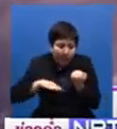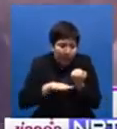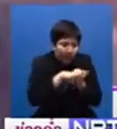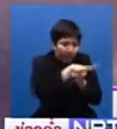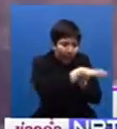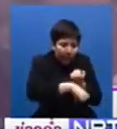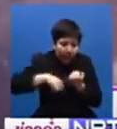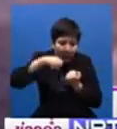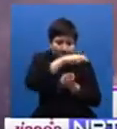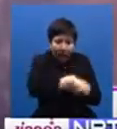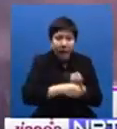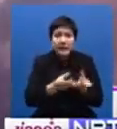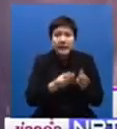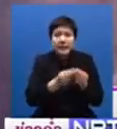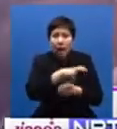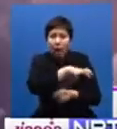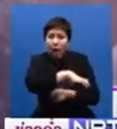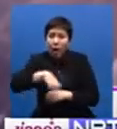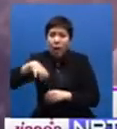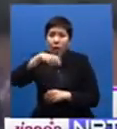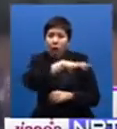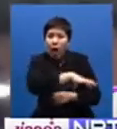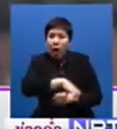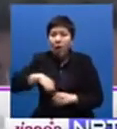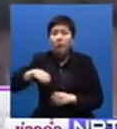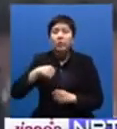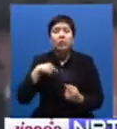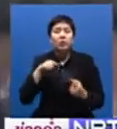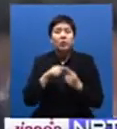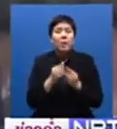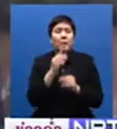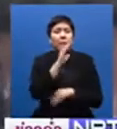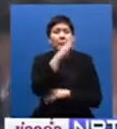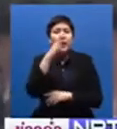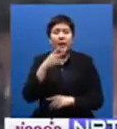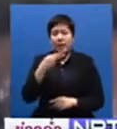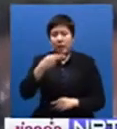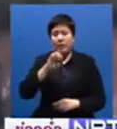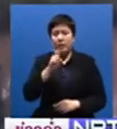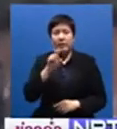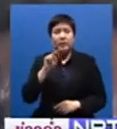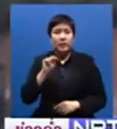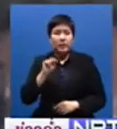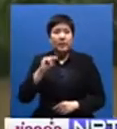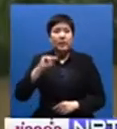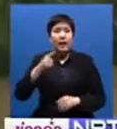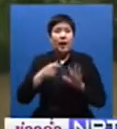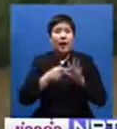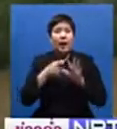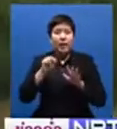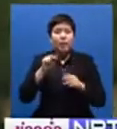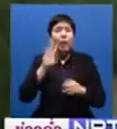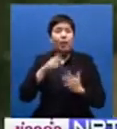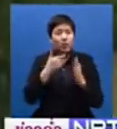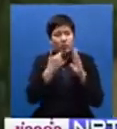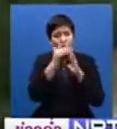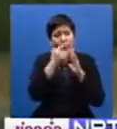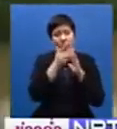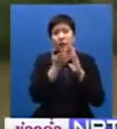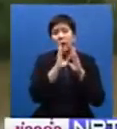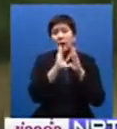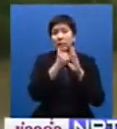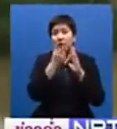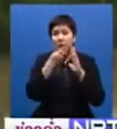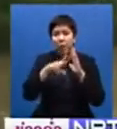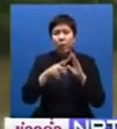และหมู่ 13ติดเขตรอยต่ออุทยานแห่งชาติป่าหินงามแหล่งท่องเที่ยวทุ่งดอกกระเจียวบานที่ขึ้นชื่อของจังหวัดชัยภูมิสร้าง